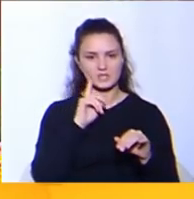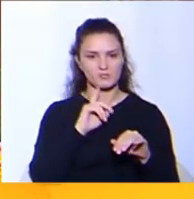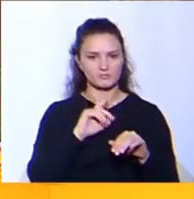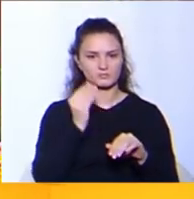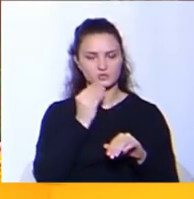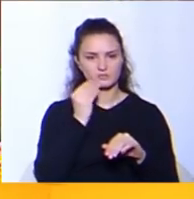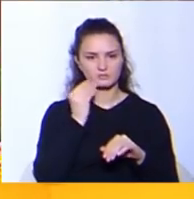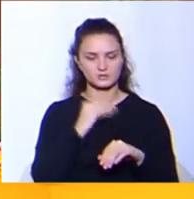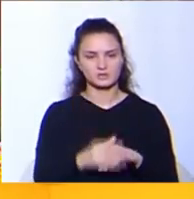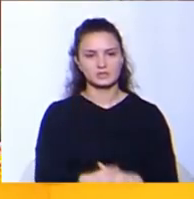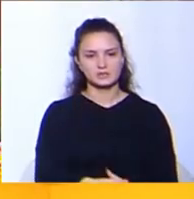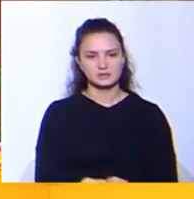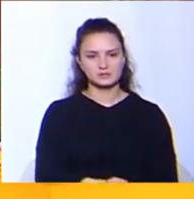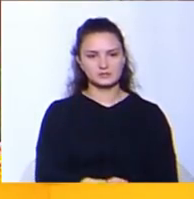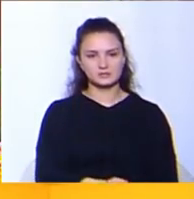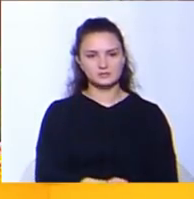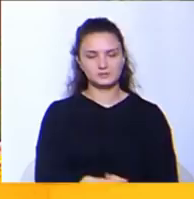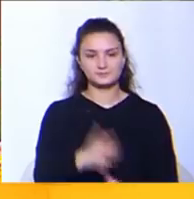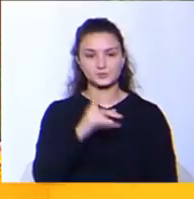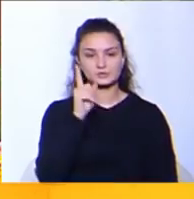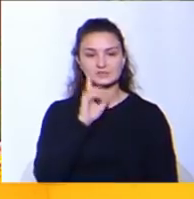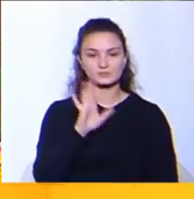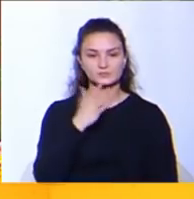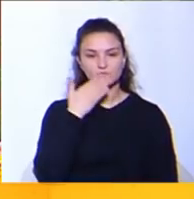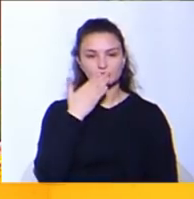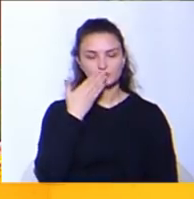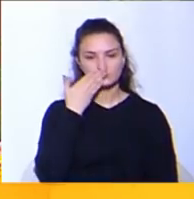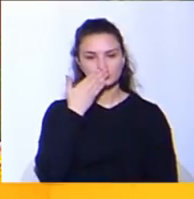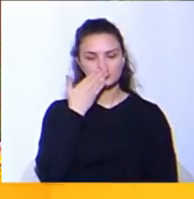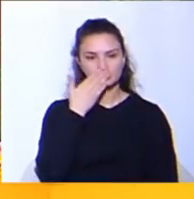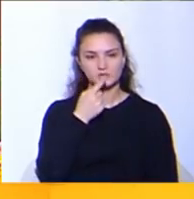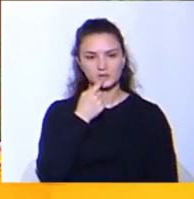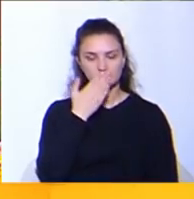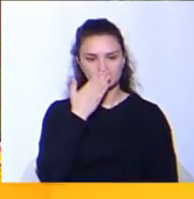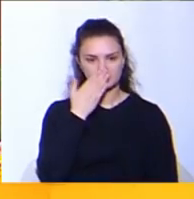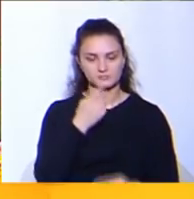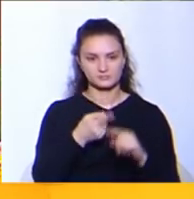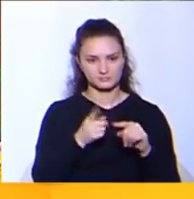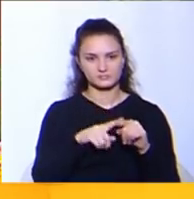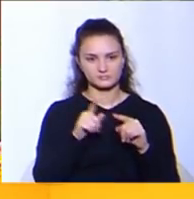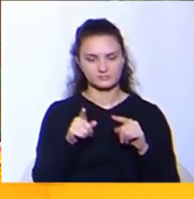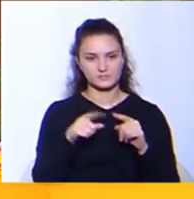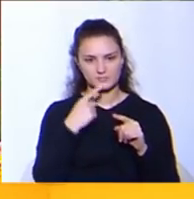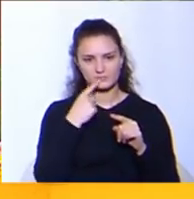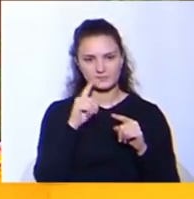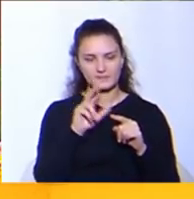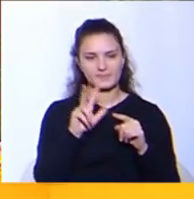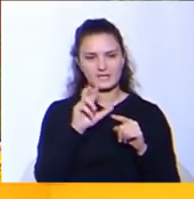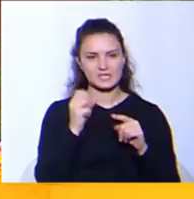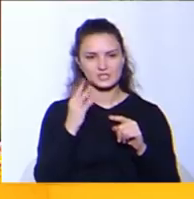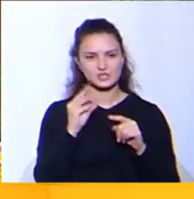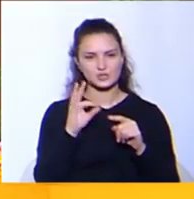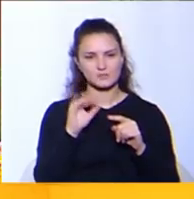ჭამდა. და ასევე, თუ შენიშნეთ, რომ უსიამოვნო სუნი აქვს პირიდან, კვლევებით დადასტურებულია, მაგალითად ჰაშიშო